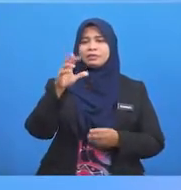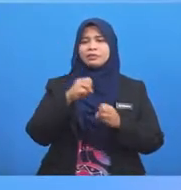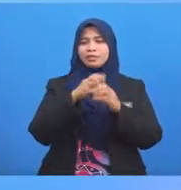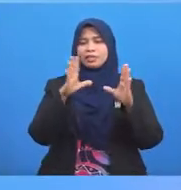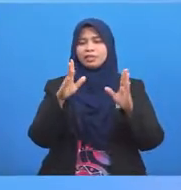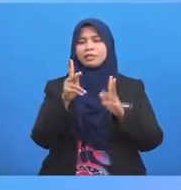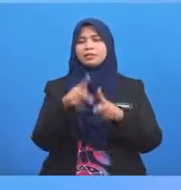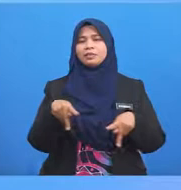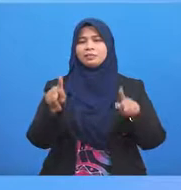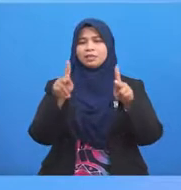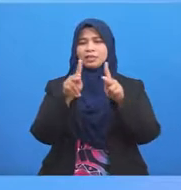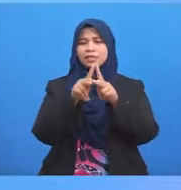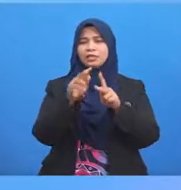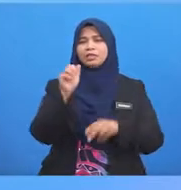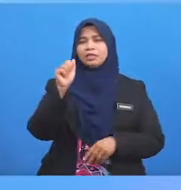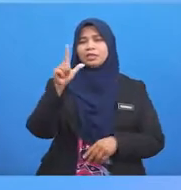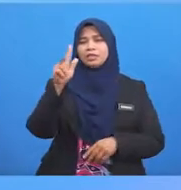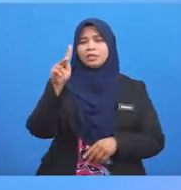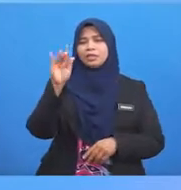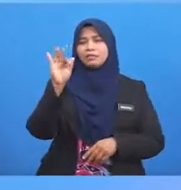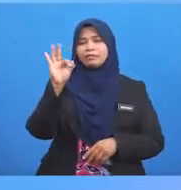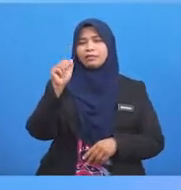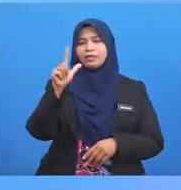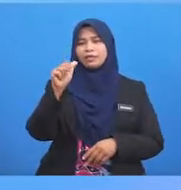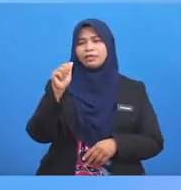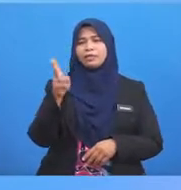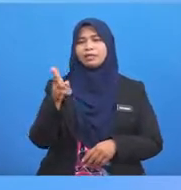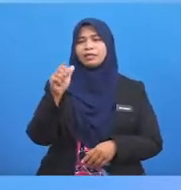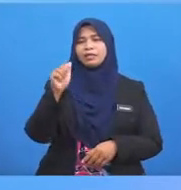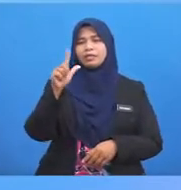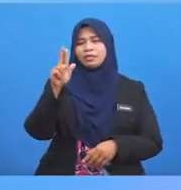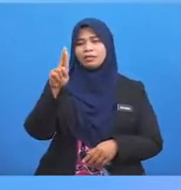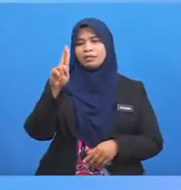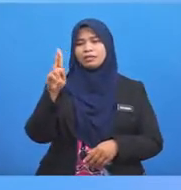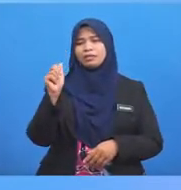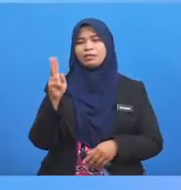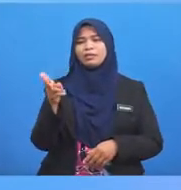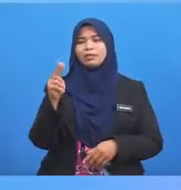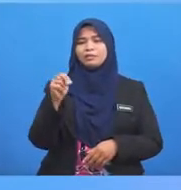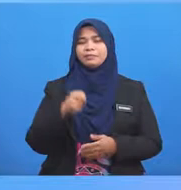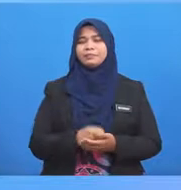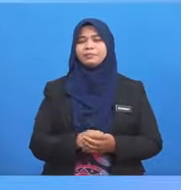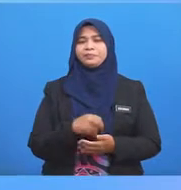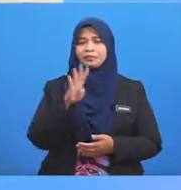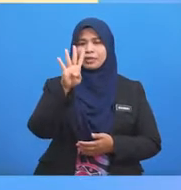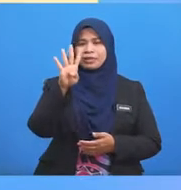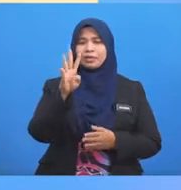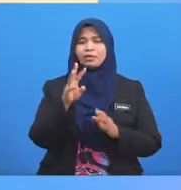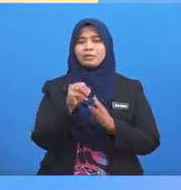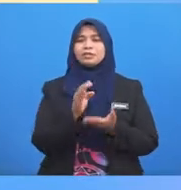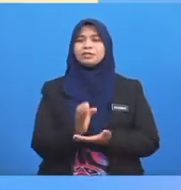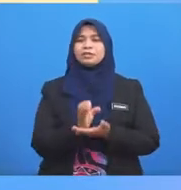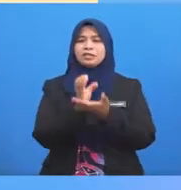menyatakan kepentingan Al-Kafalah dan Ar-Rohnu. Dan keempat,